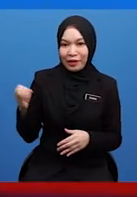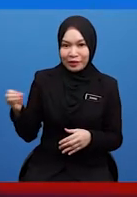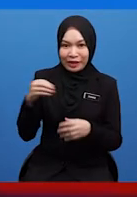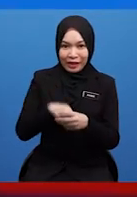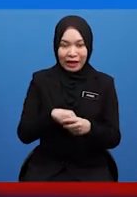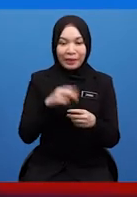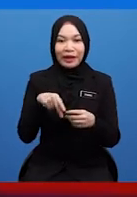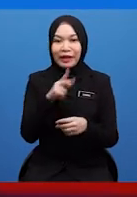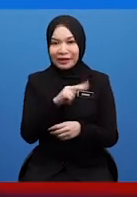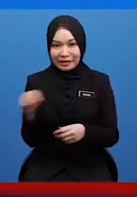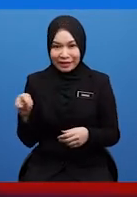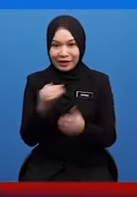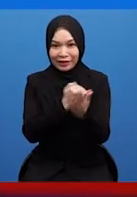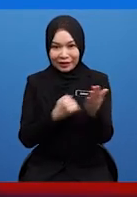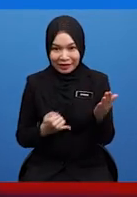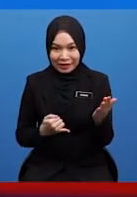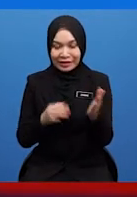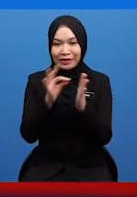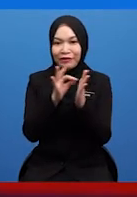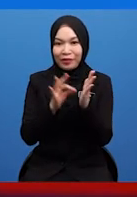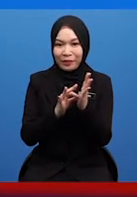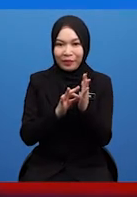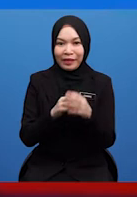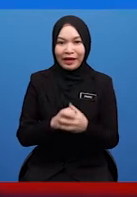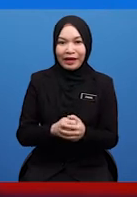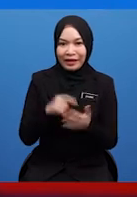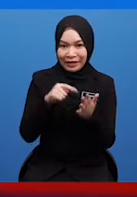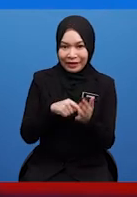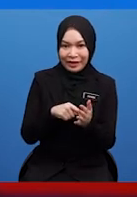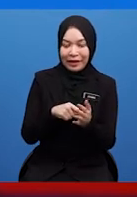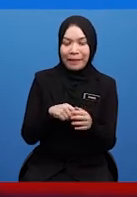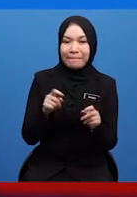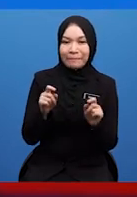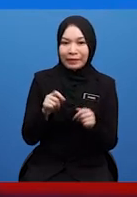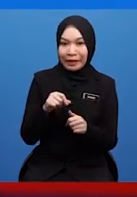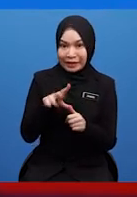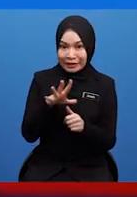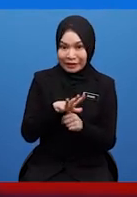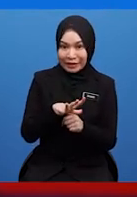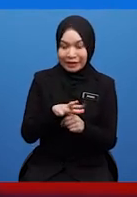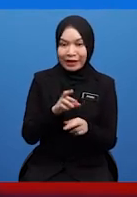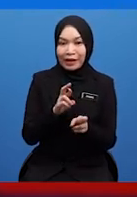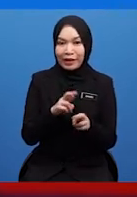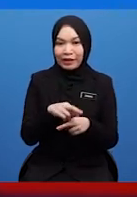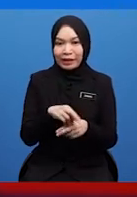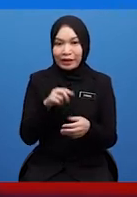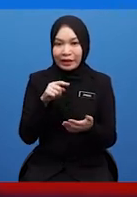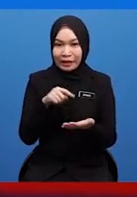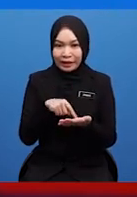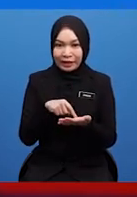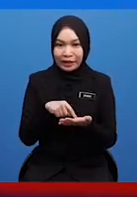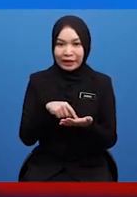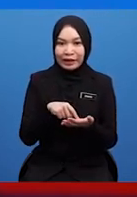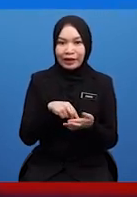penghasilan lukisan format setting, kesan ruang mesti ditonjolkan dengan tepat. Bagi mengolah, kesan